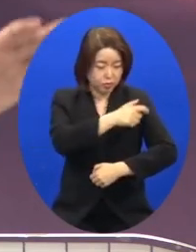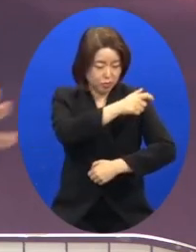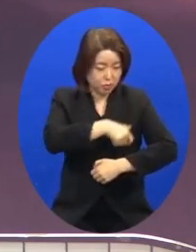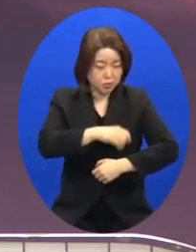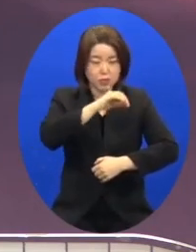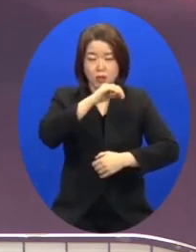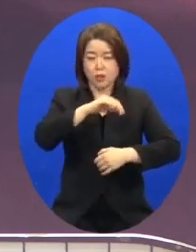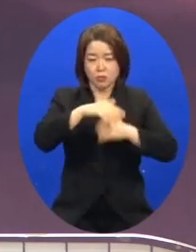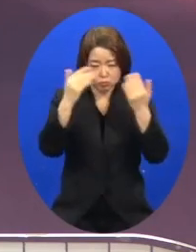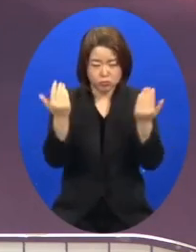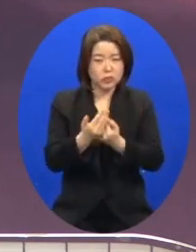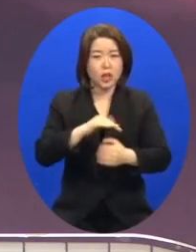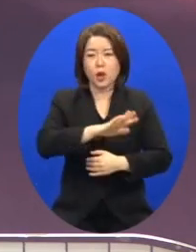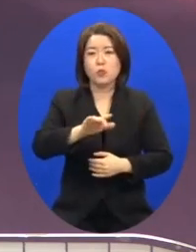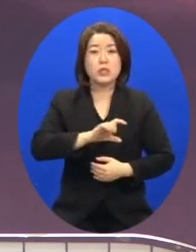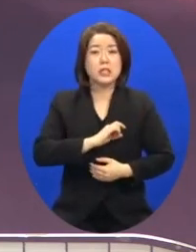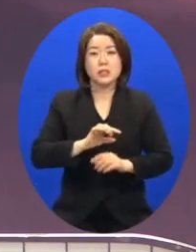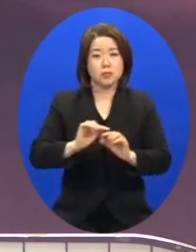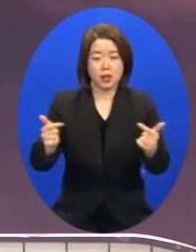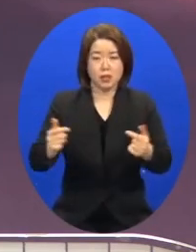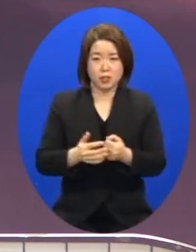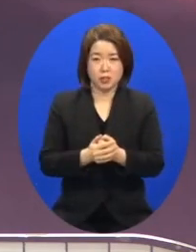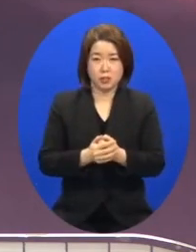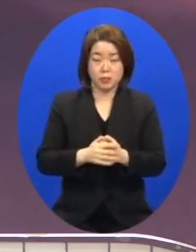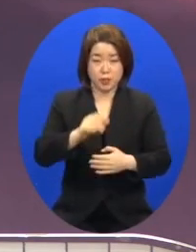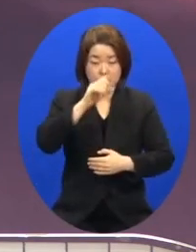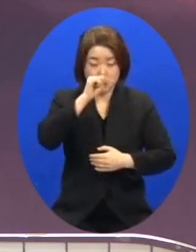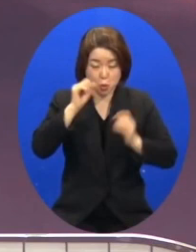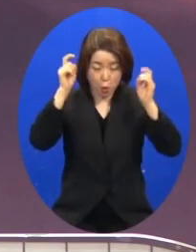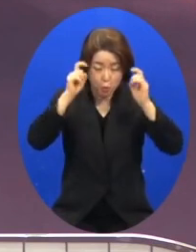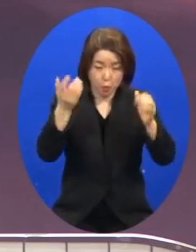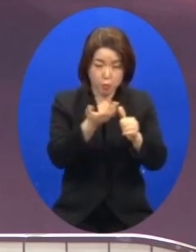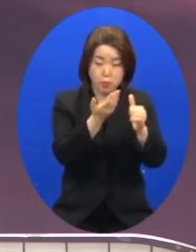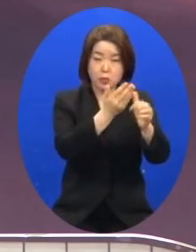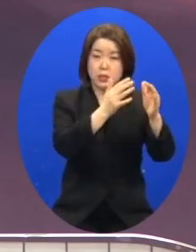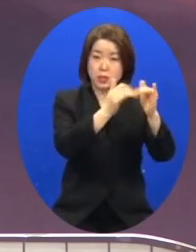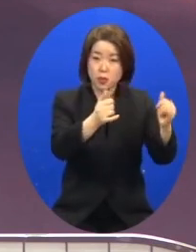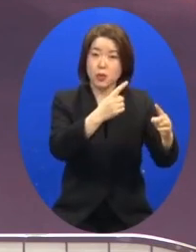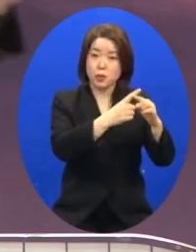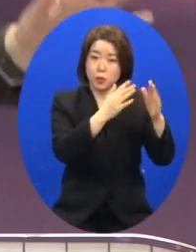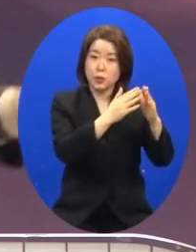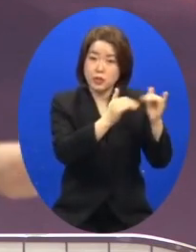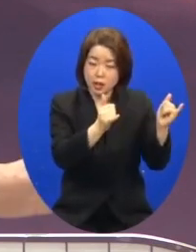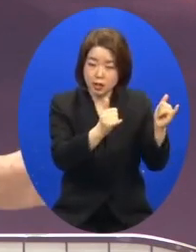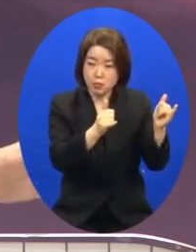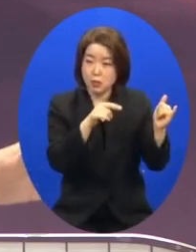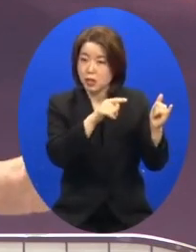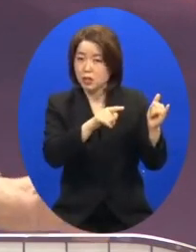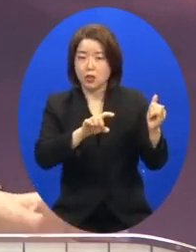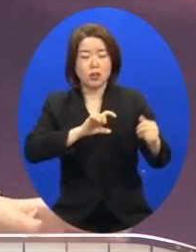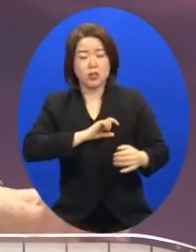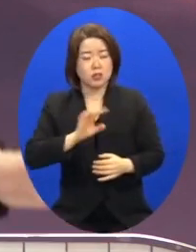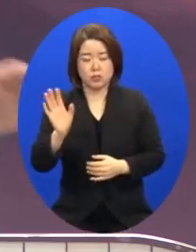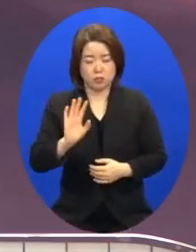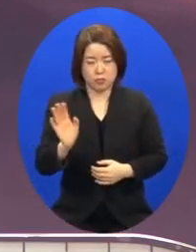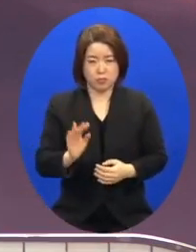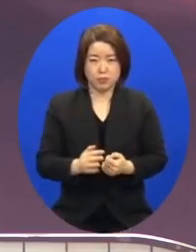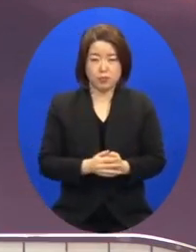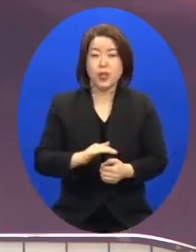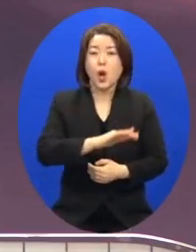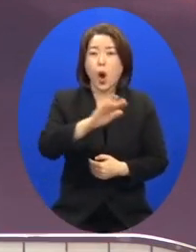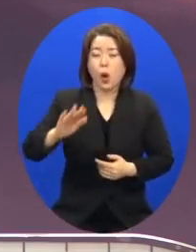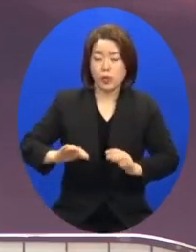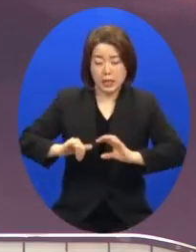우리 이름 아닙니다 전화 목자 교회 교인 또 무슨 무슨 교회 교인 그것도 우리 이름 아닙니다 우리는